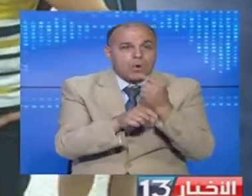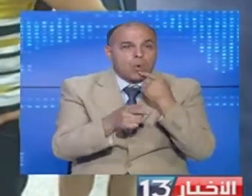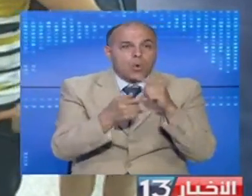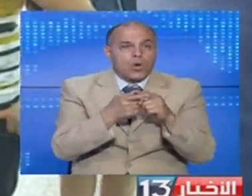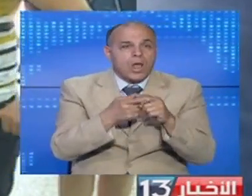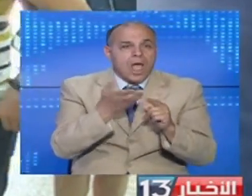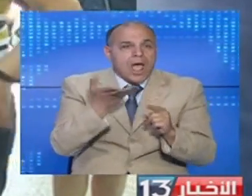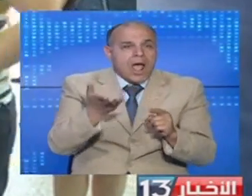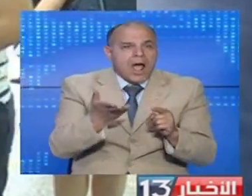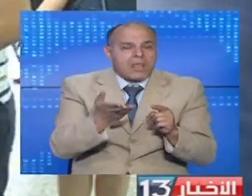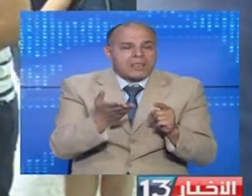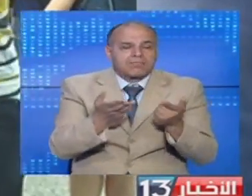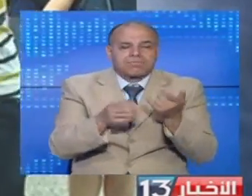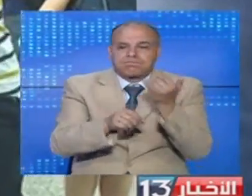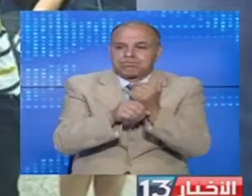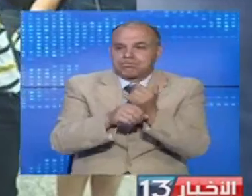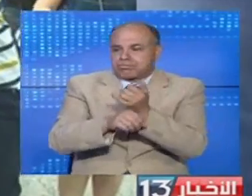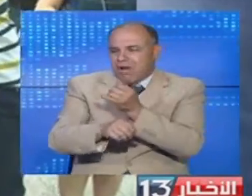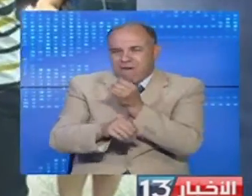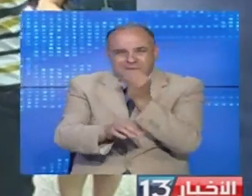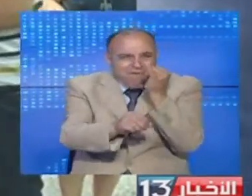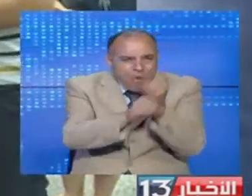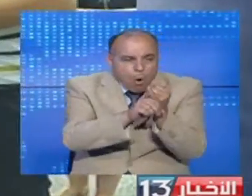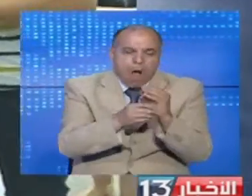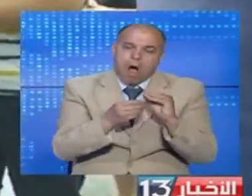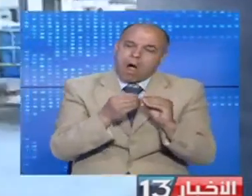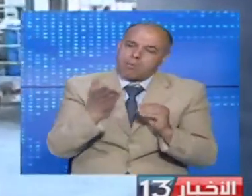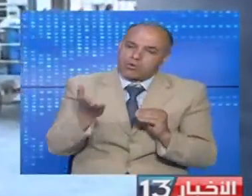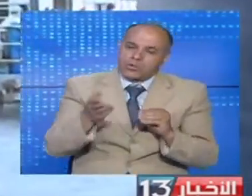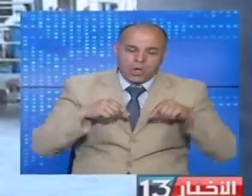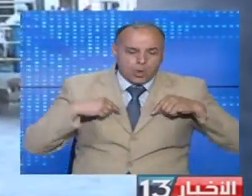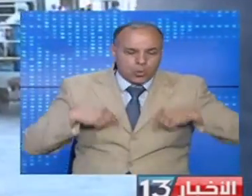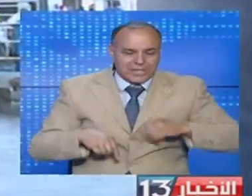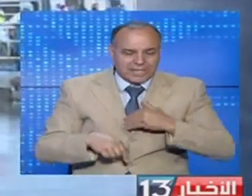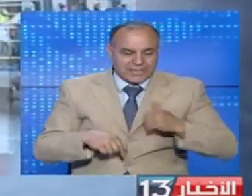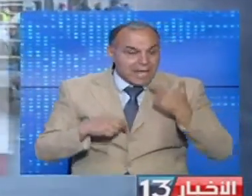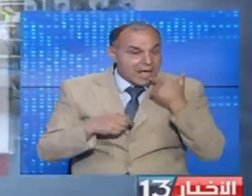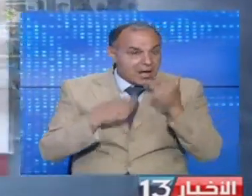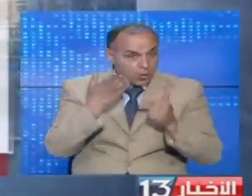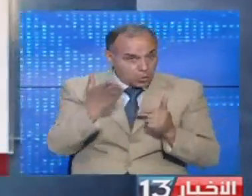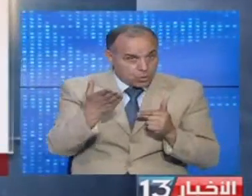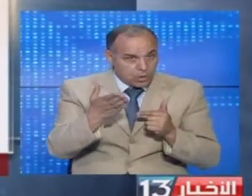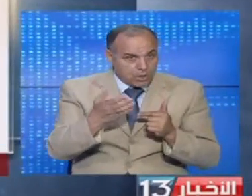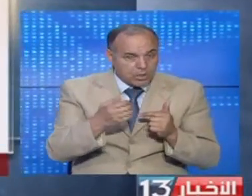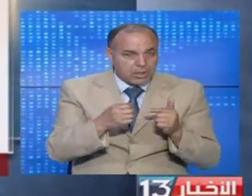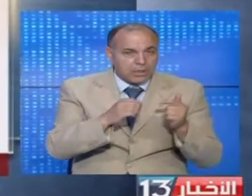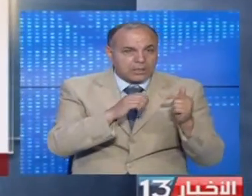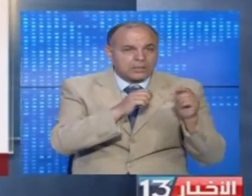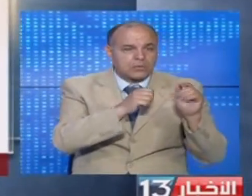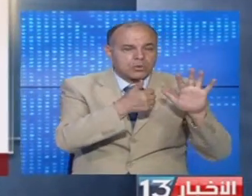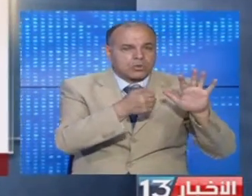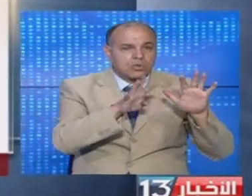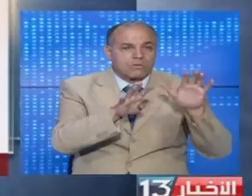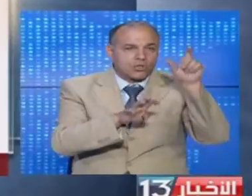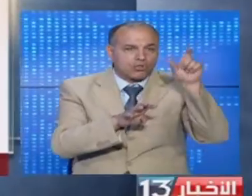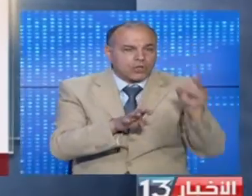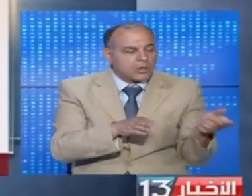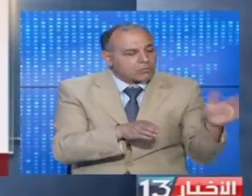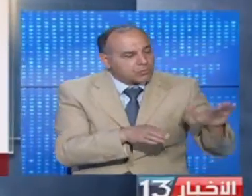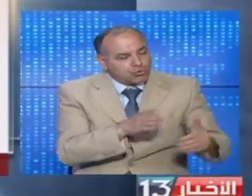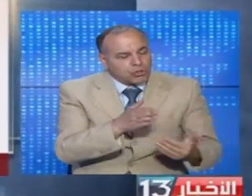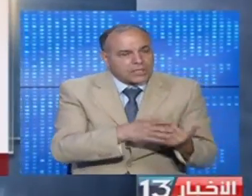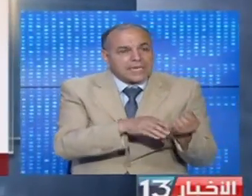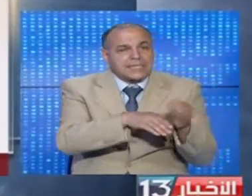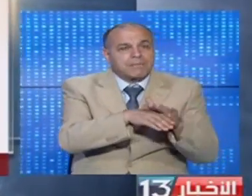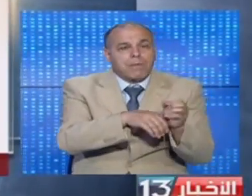لتفادي تزوير نتائج التحاليل وكانت وزاره الصحه اعلنت تسعه وستين وفاه جديده